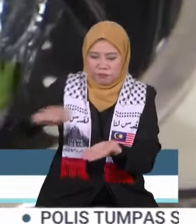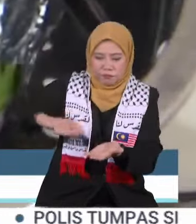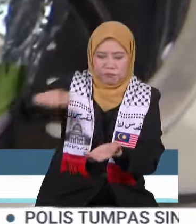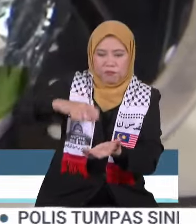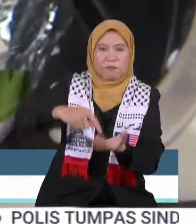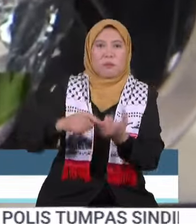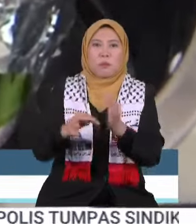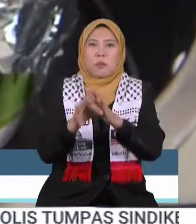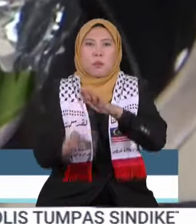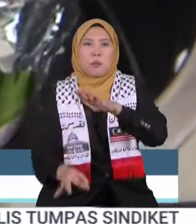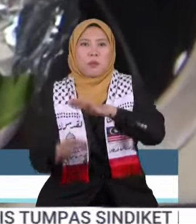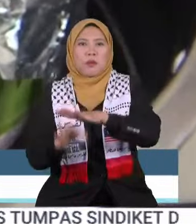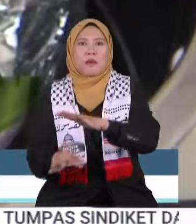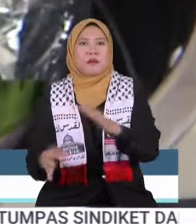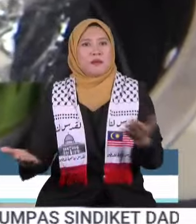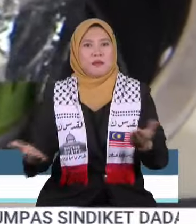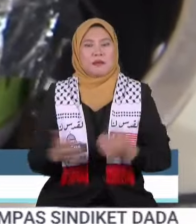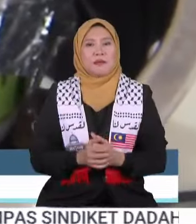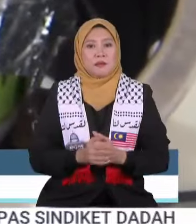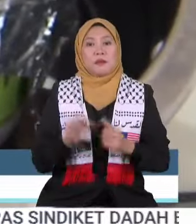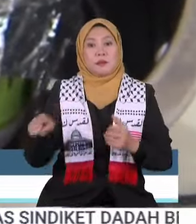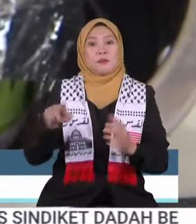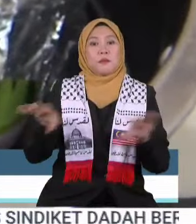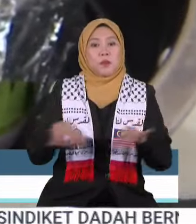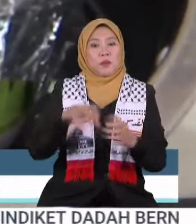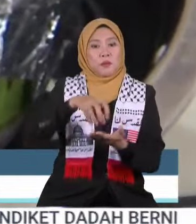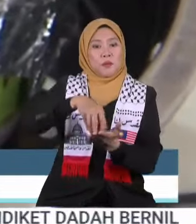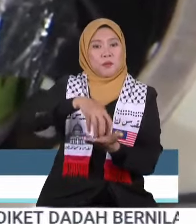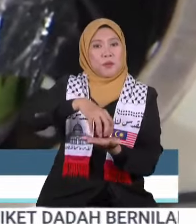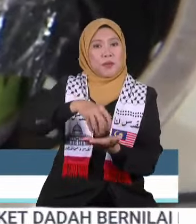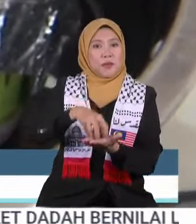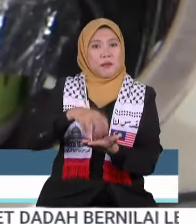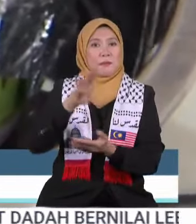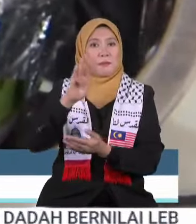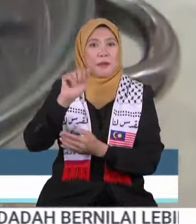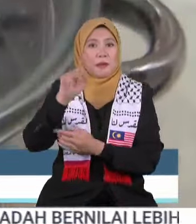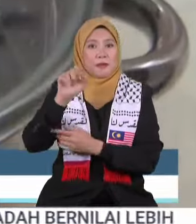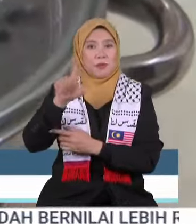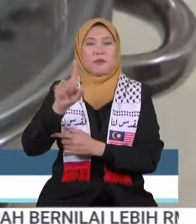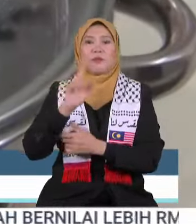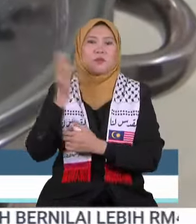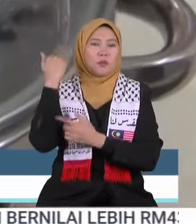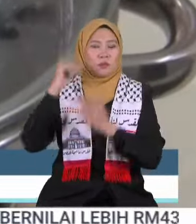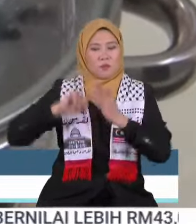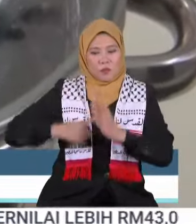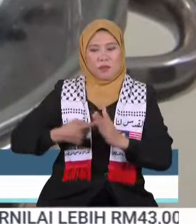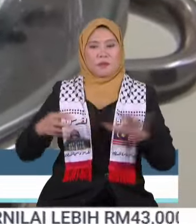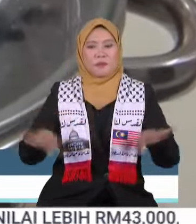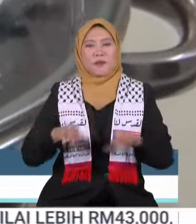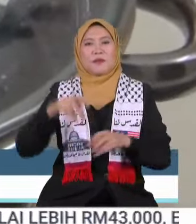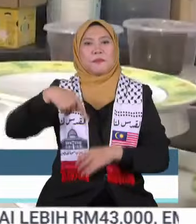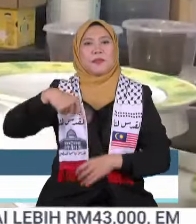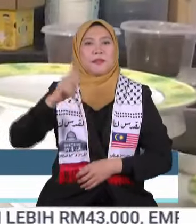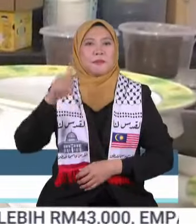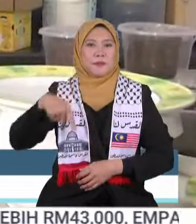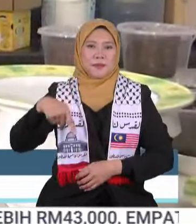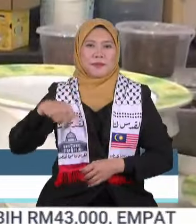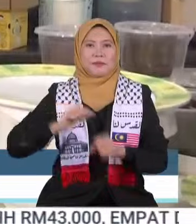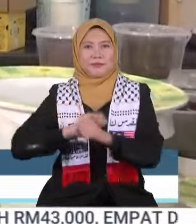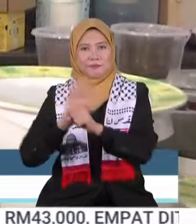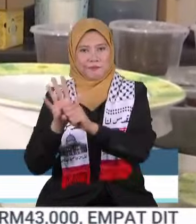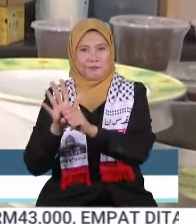lah. Rohani mula buat kuih bakul untuk isi masa lapang ketika Perintah Kawalan Pergerakan semasa